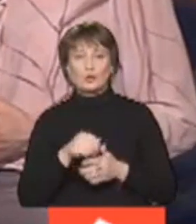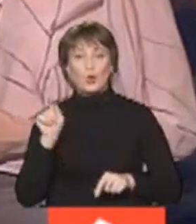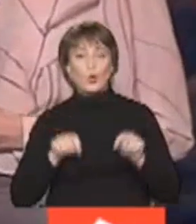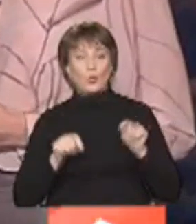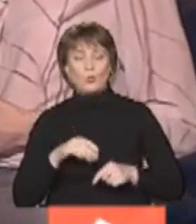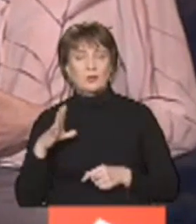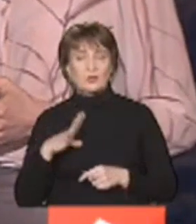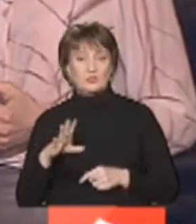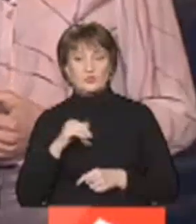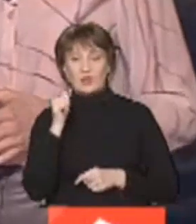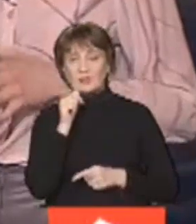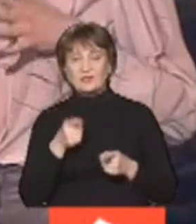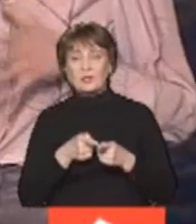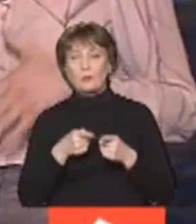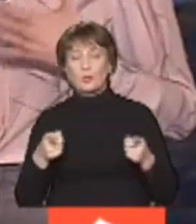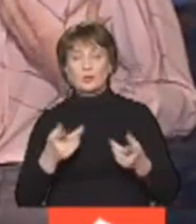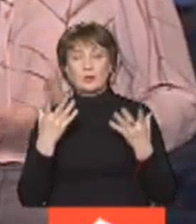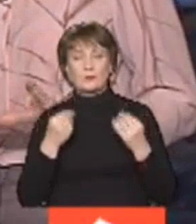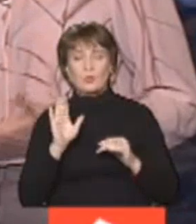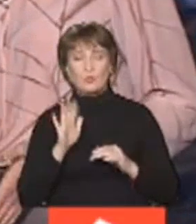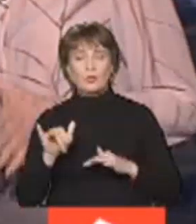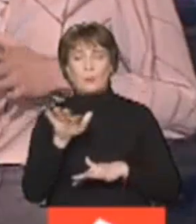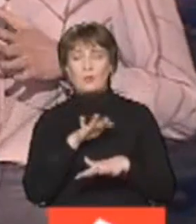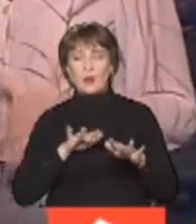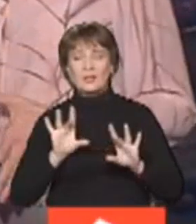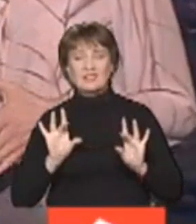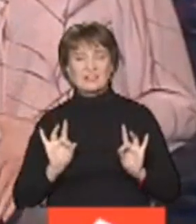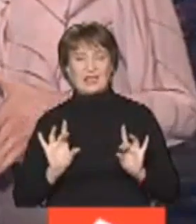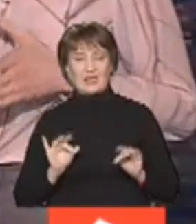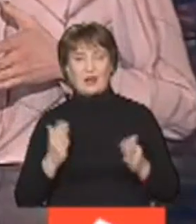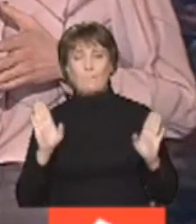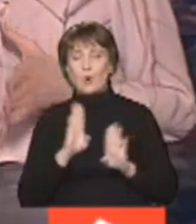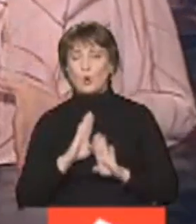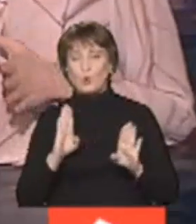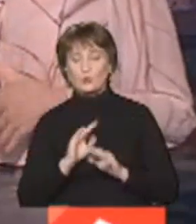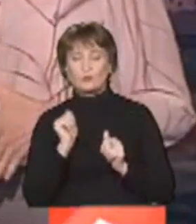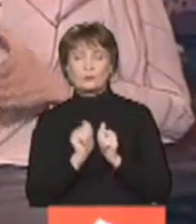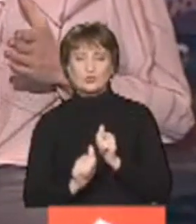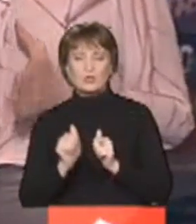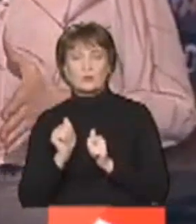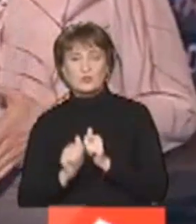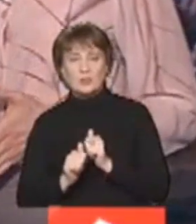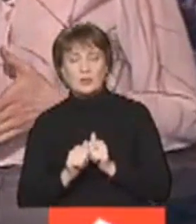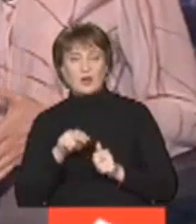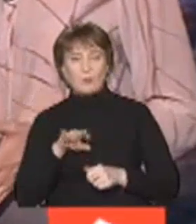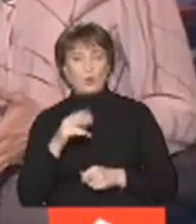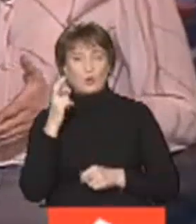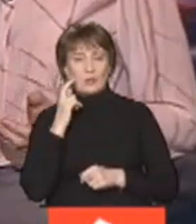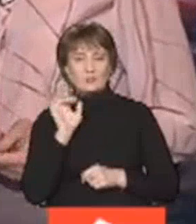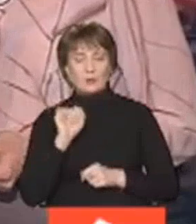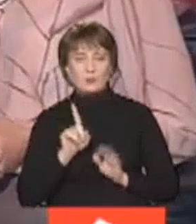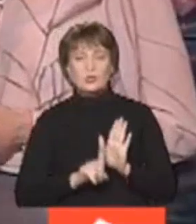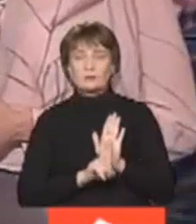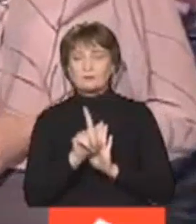ми їх очікуємо завтра. Протягом дня буде хмарна така сира погода. Час від часу по області, по Київщині може накрапати